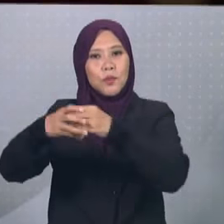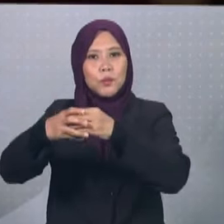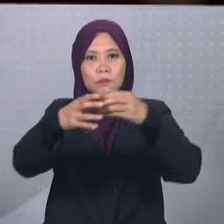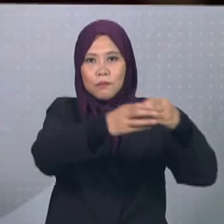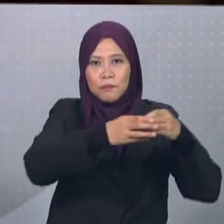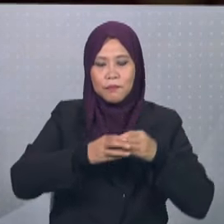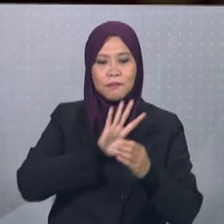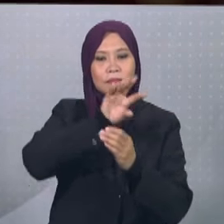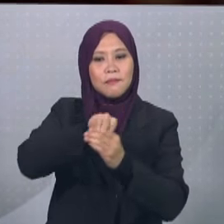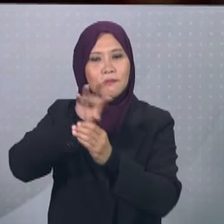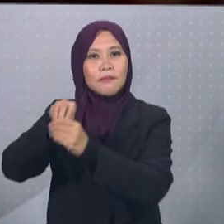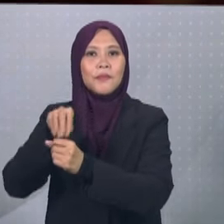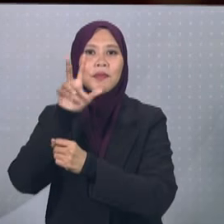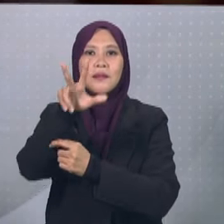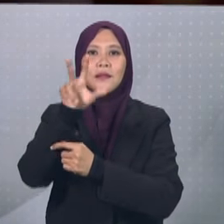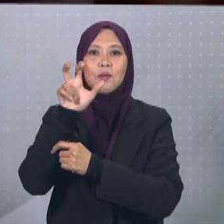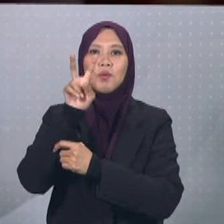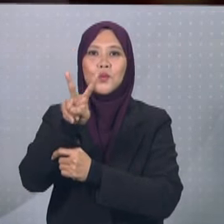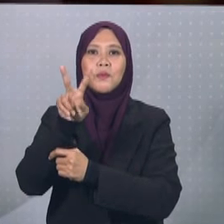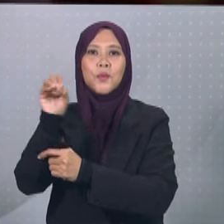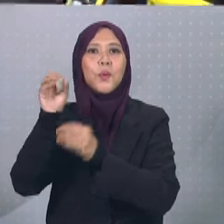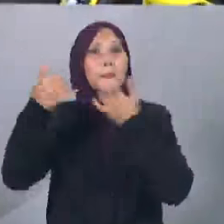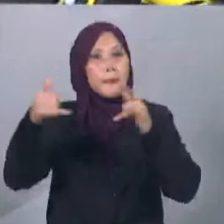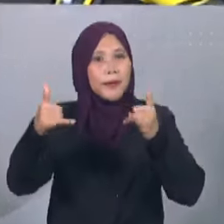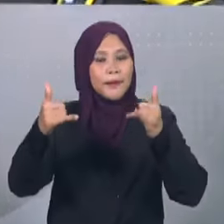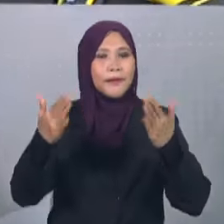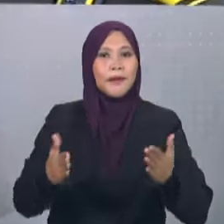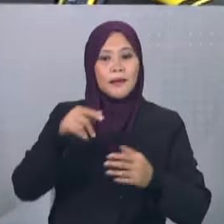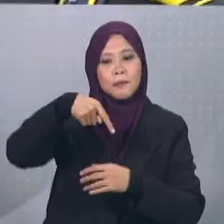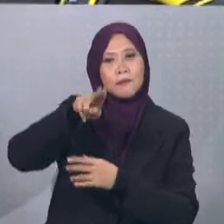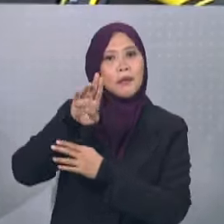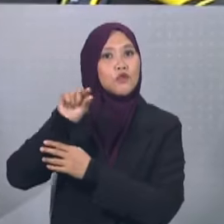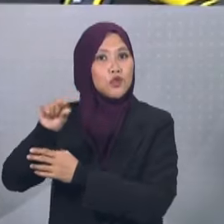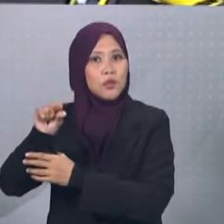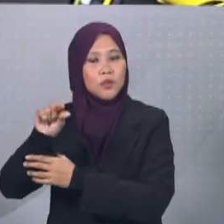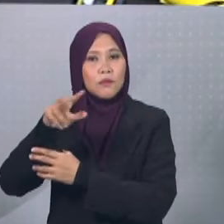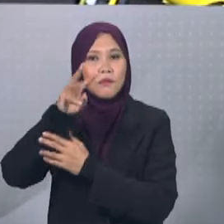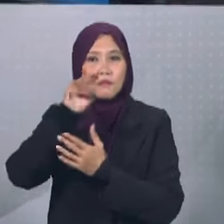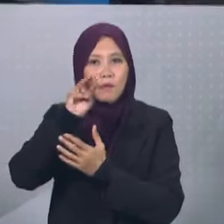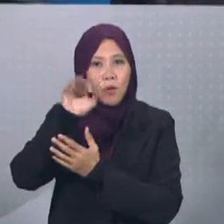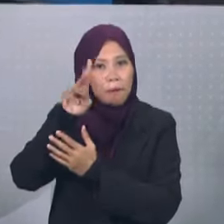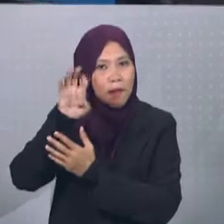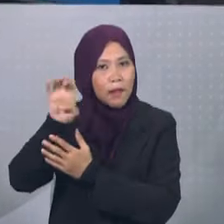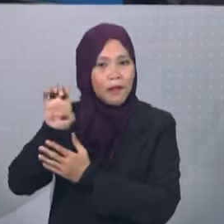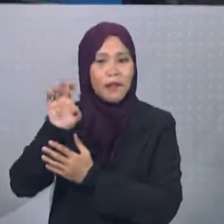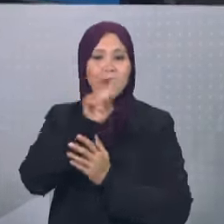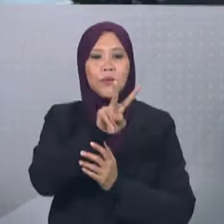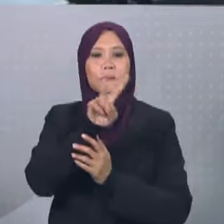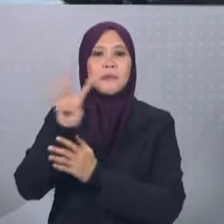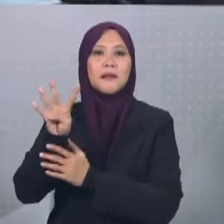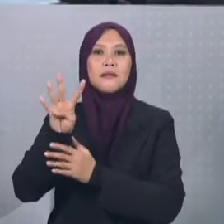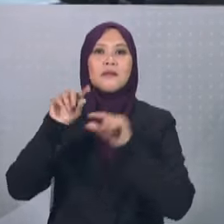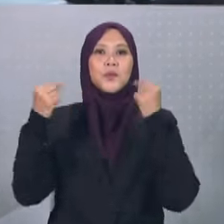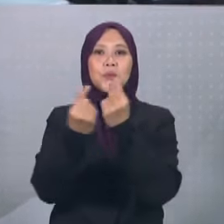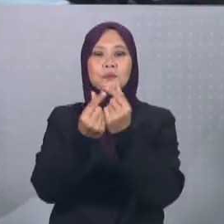meliputi penglibatan seramai 320 pemain. Manakala bagi PUBG Mobile pula, sebanyak 64 pasukan